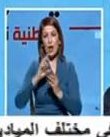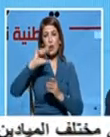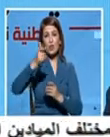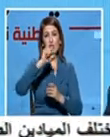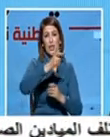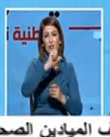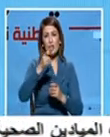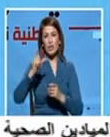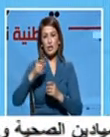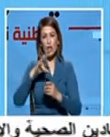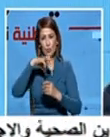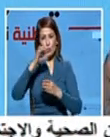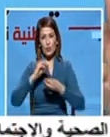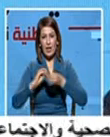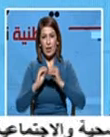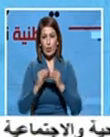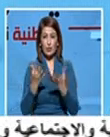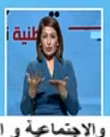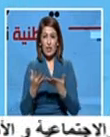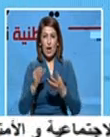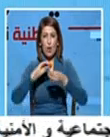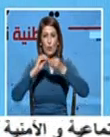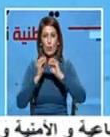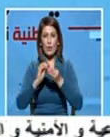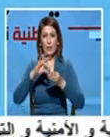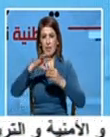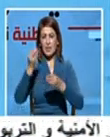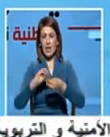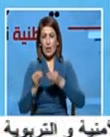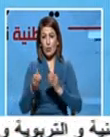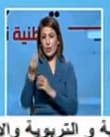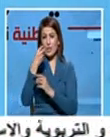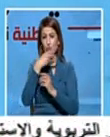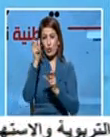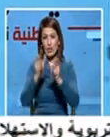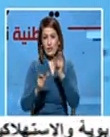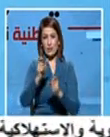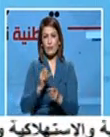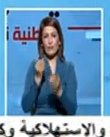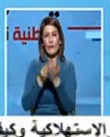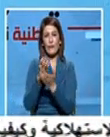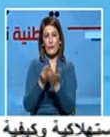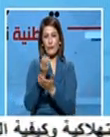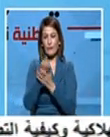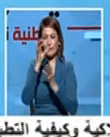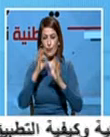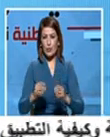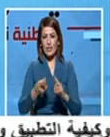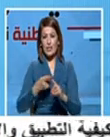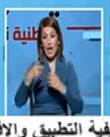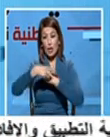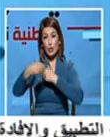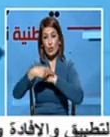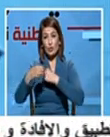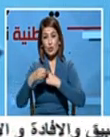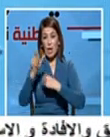لين معناتها نخرجوا من هالازمه هذه والناس الكل تاخذ دواها وينجم يبعث معناتها حد اذا كان هو ما ينجمش يخرج يبعث حد